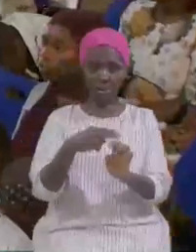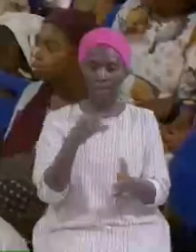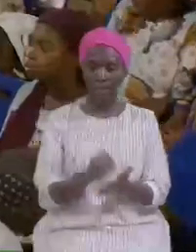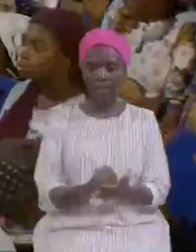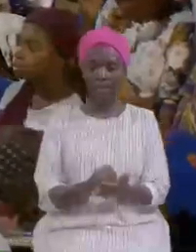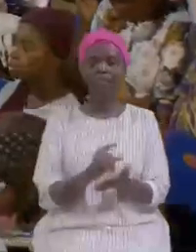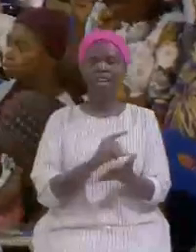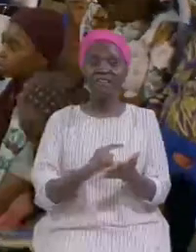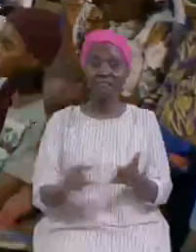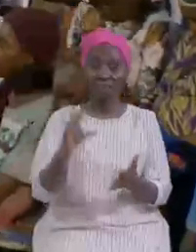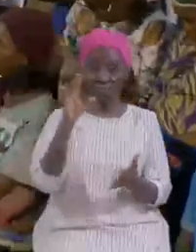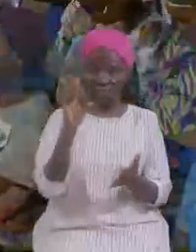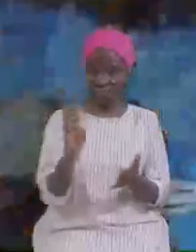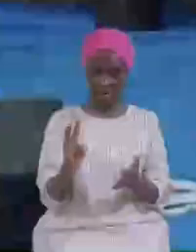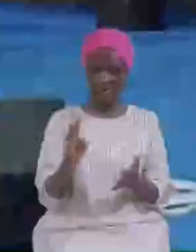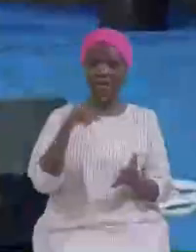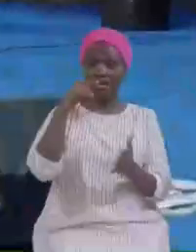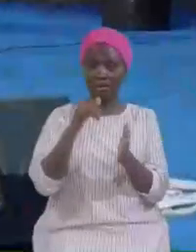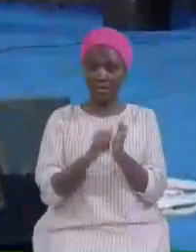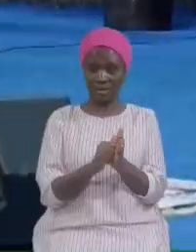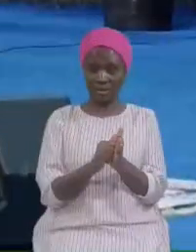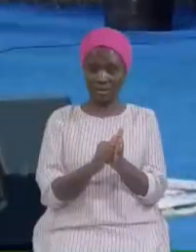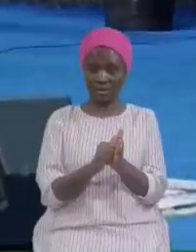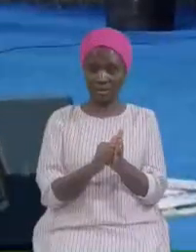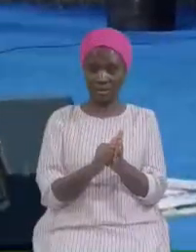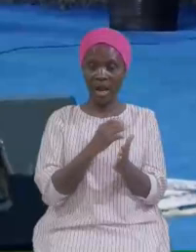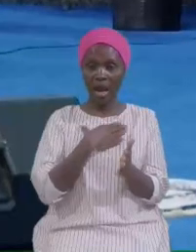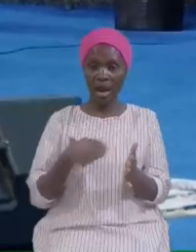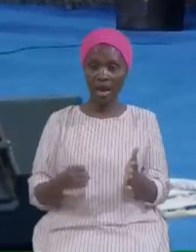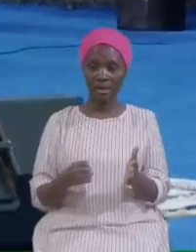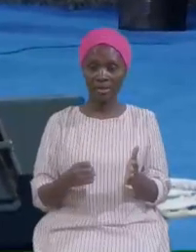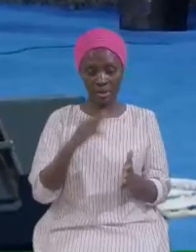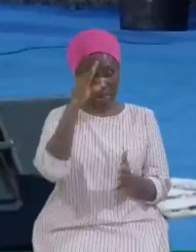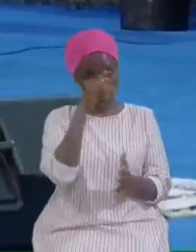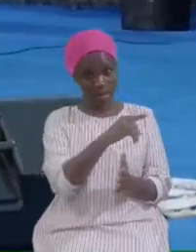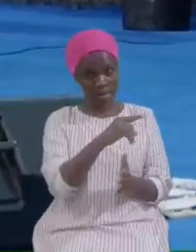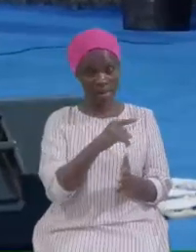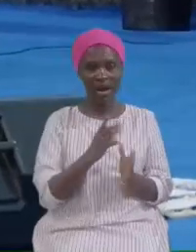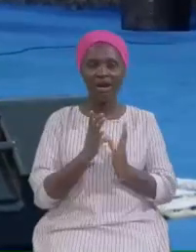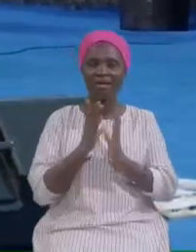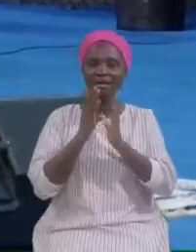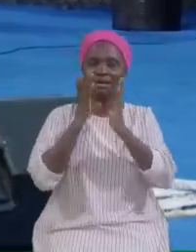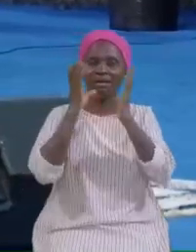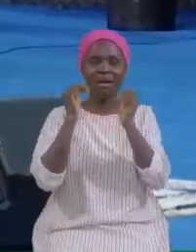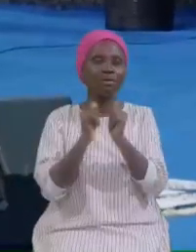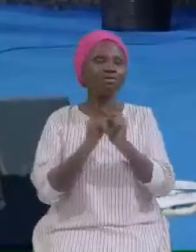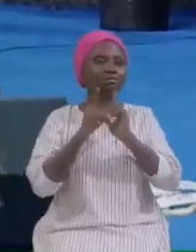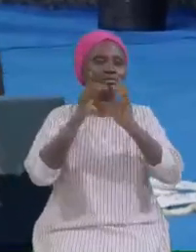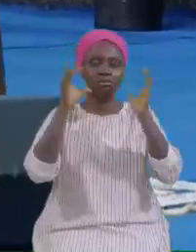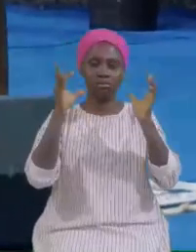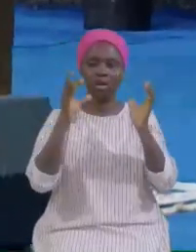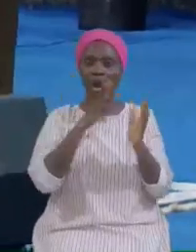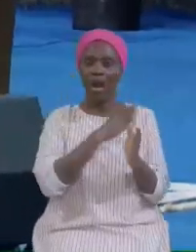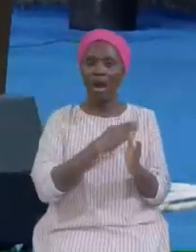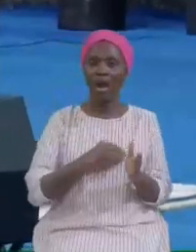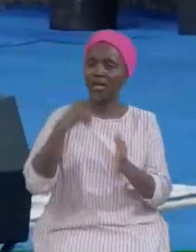Dans le verset 7, il nous dit, et s'écria d'une voix forte, qu'y a-t-il entre